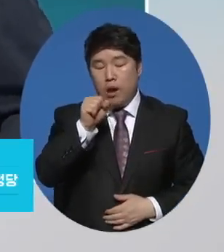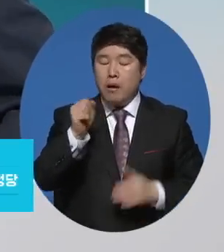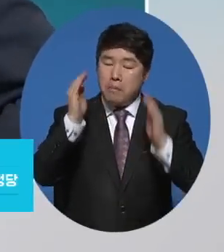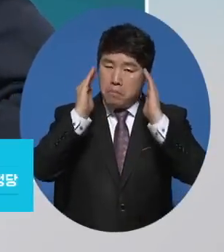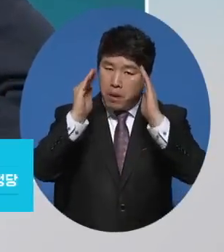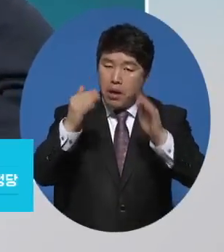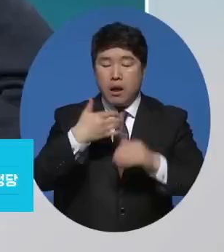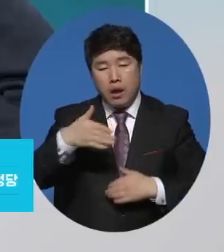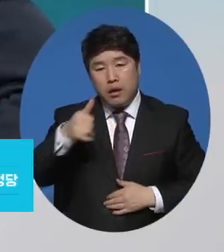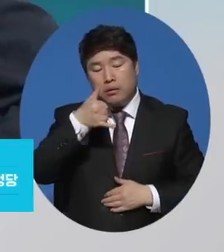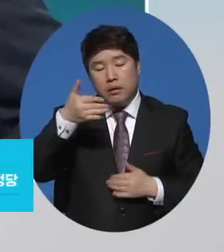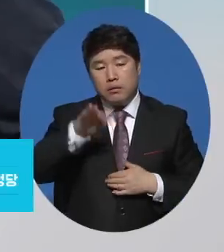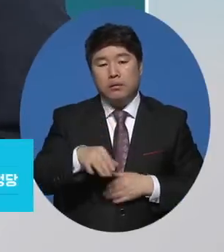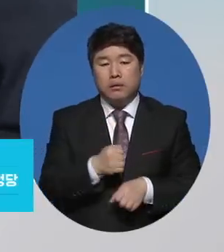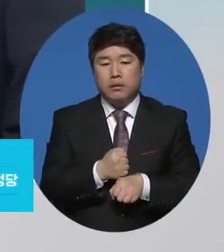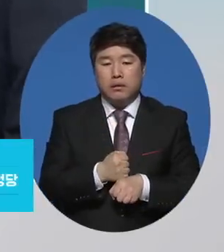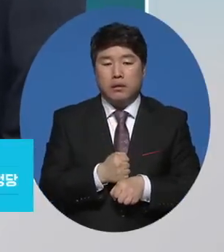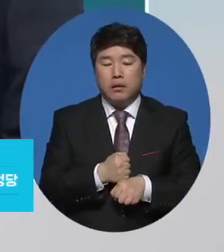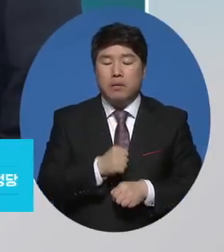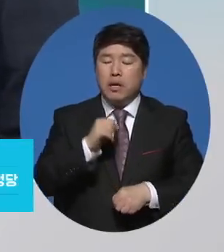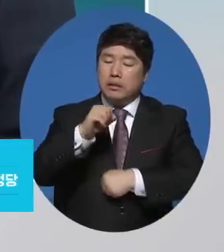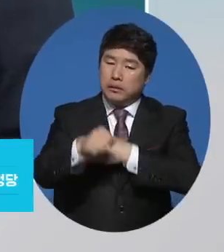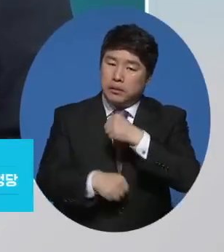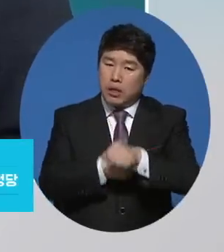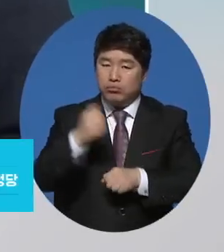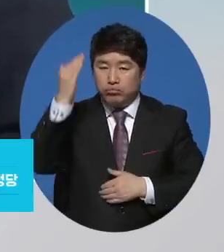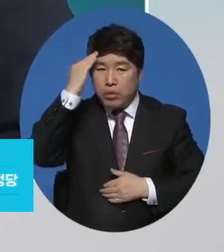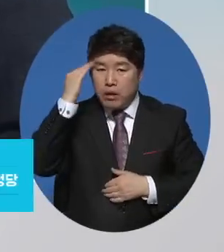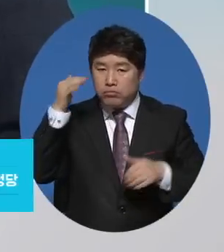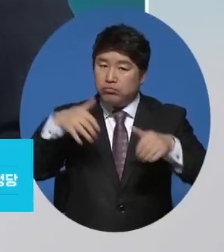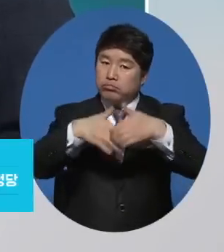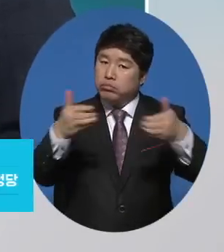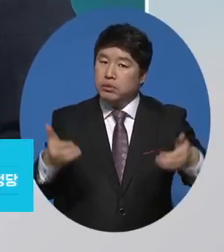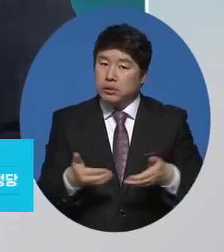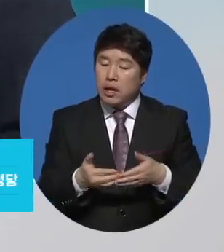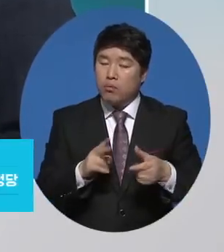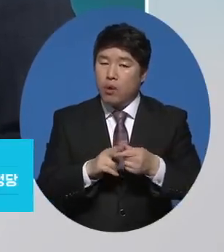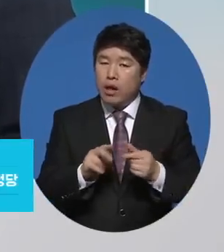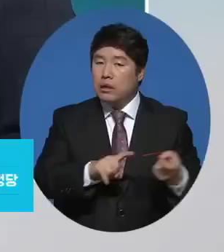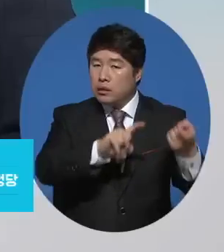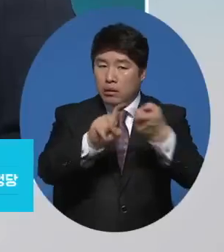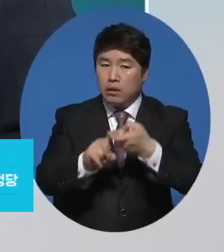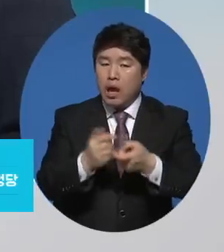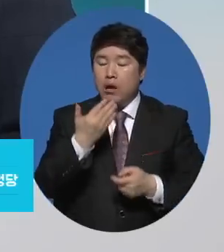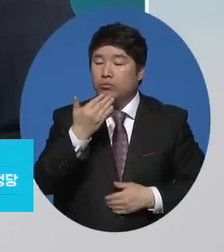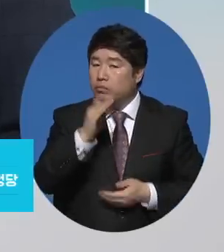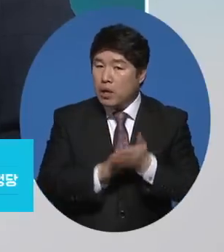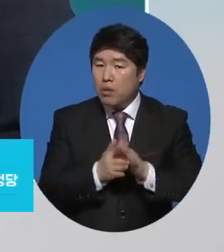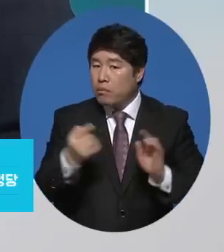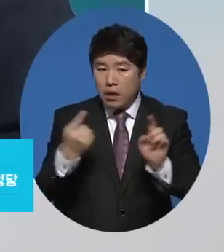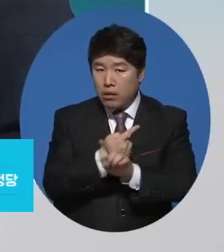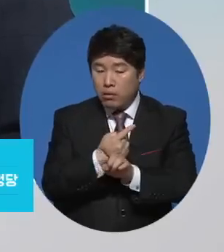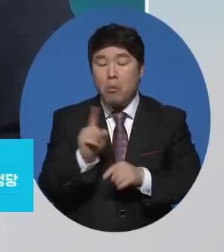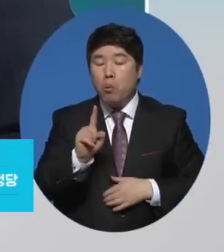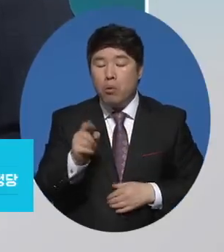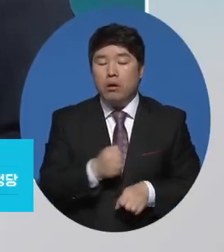같은데 이쪽도 그 자유 한국당과 연대할 수 없다 이렇게 바뀌셨는데